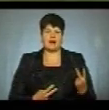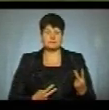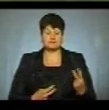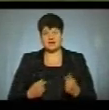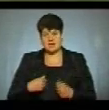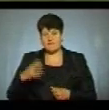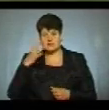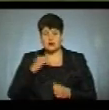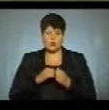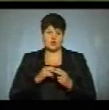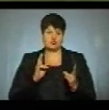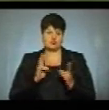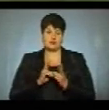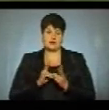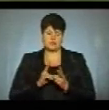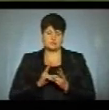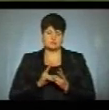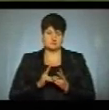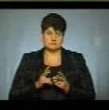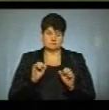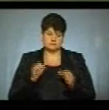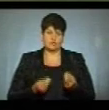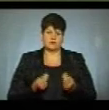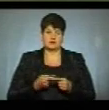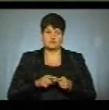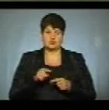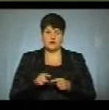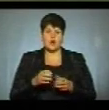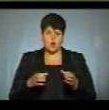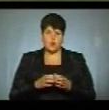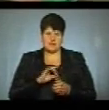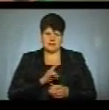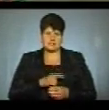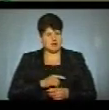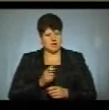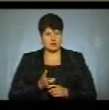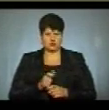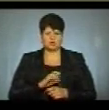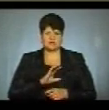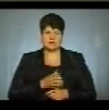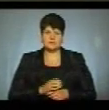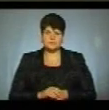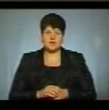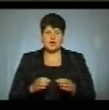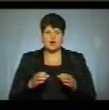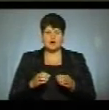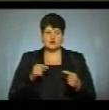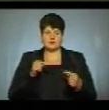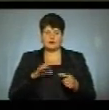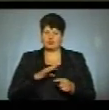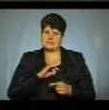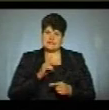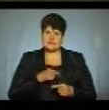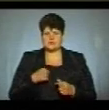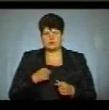вважаю, що кожен суперник достойний грати в такому турнірі. І команда сильна, найдуже. Суперники були дуже сильні і в нас був